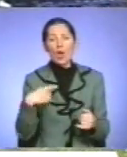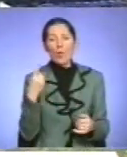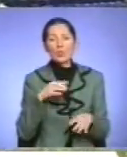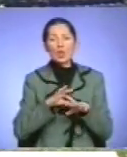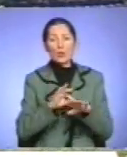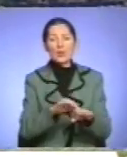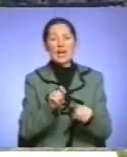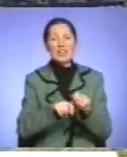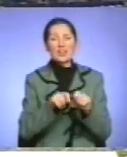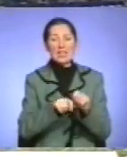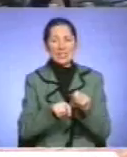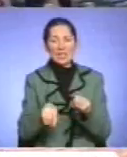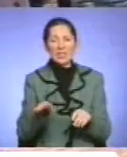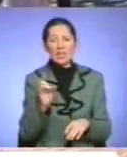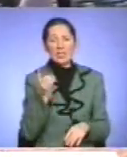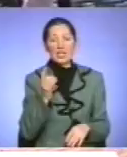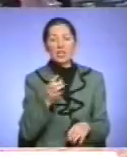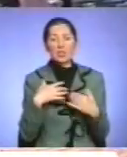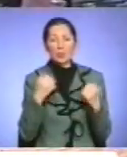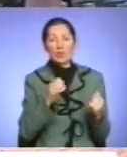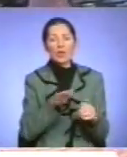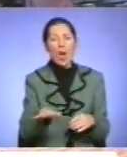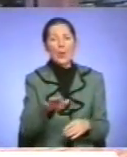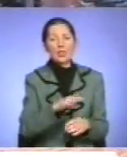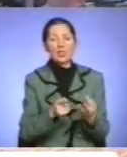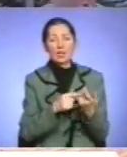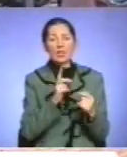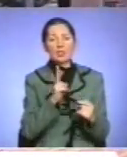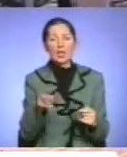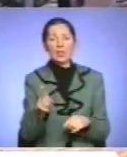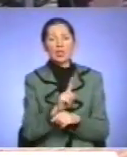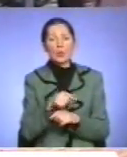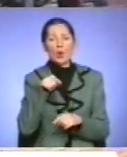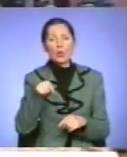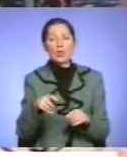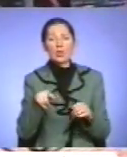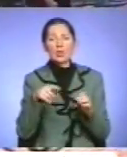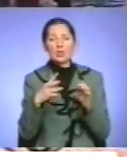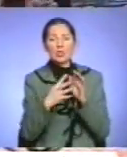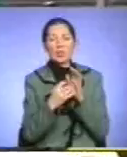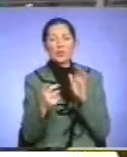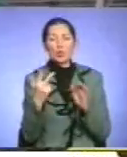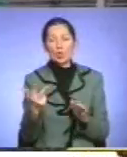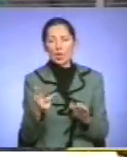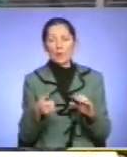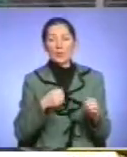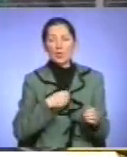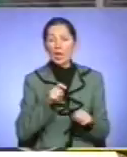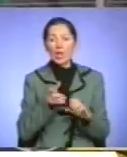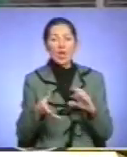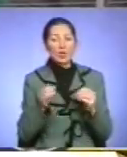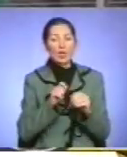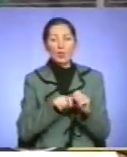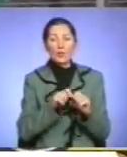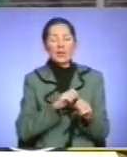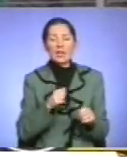проведено інвентаризацію дитячих спортивних майданчиків, кількість яких на Тернопільщині – 1903. На жаль, результати перевірки